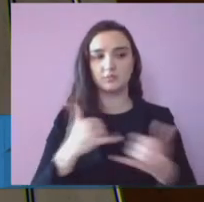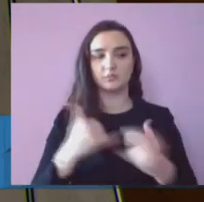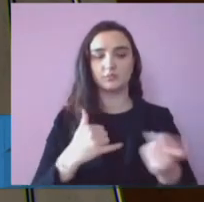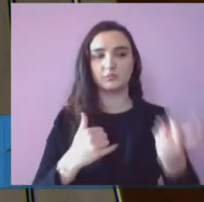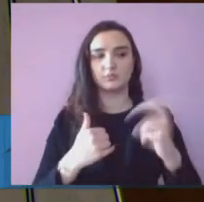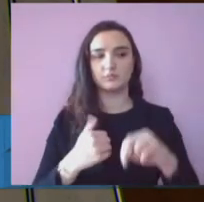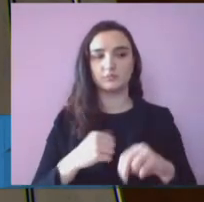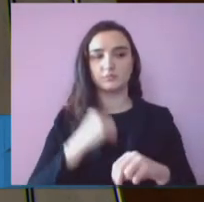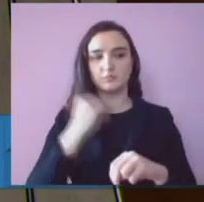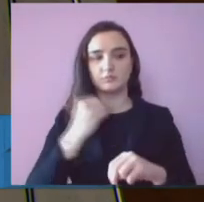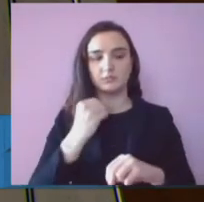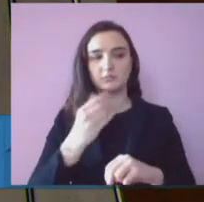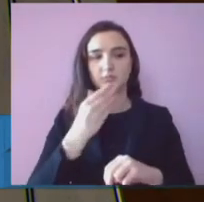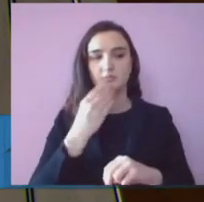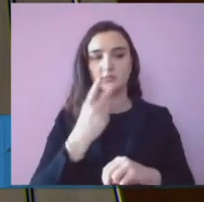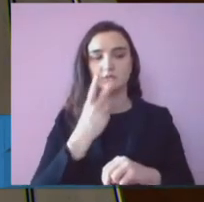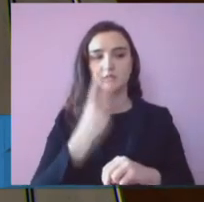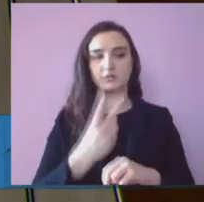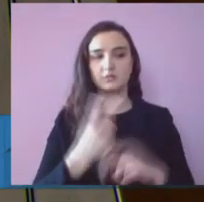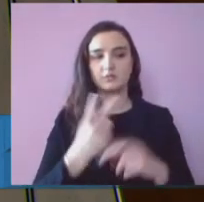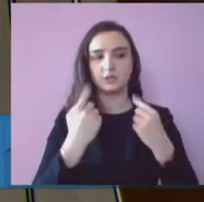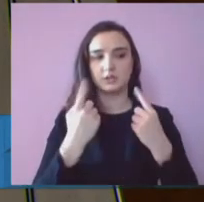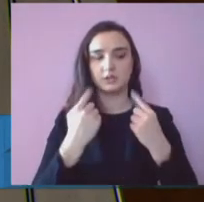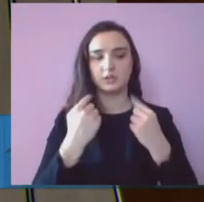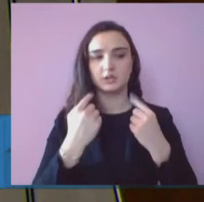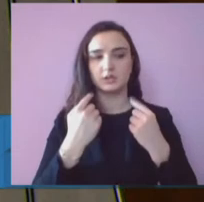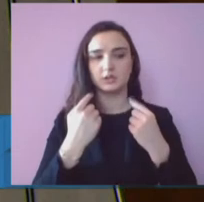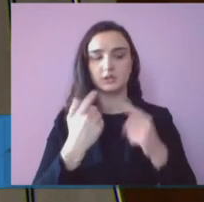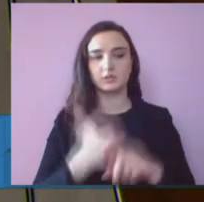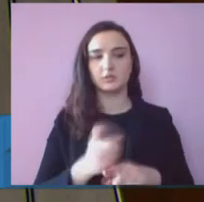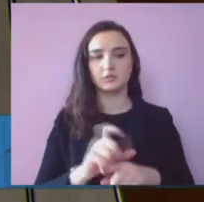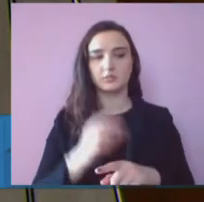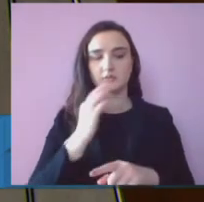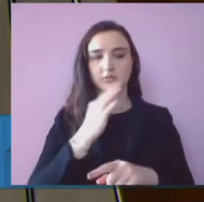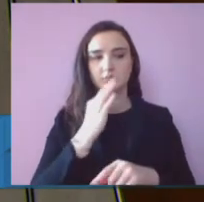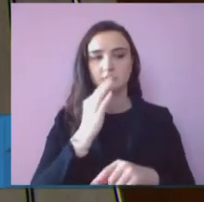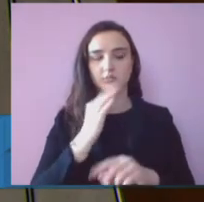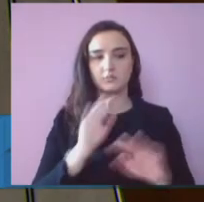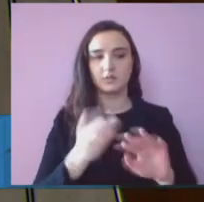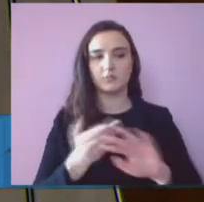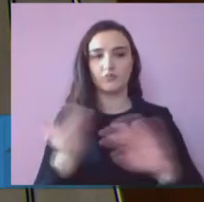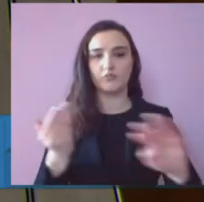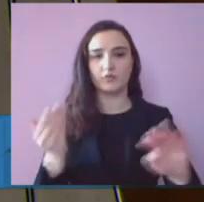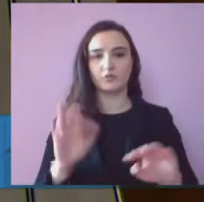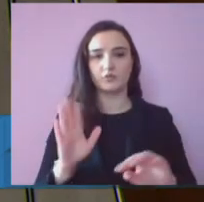თუ ბაბუის დანახვაზე ტირის ძალიან, მანამ არ მოვაშორებ ბავშვს ამ